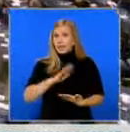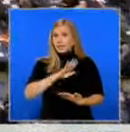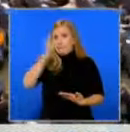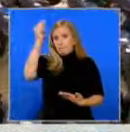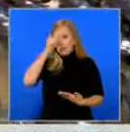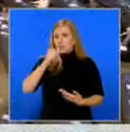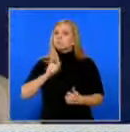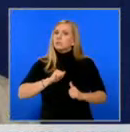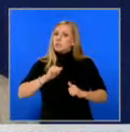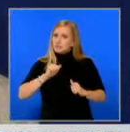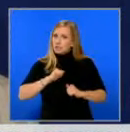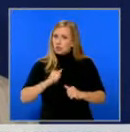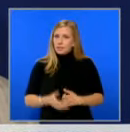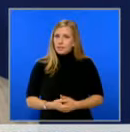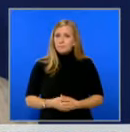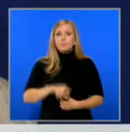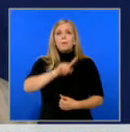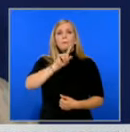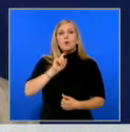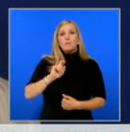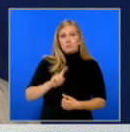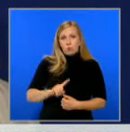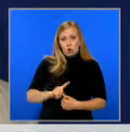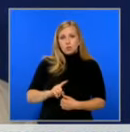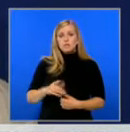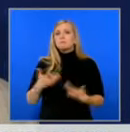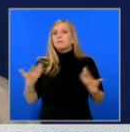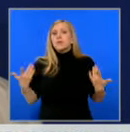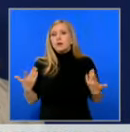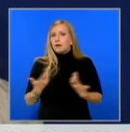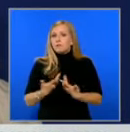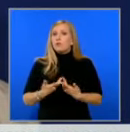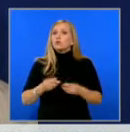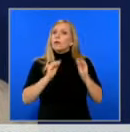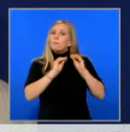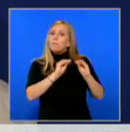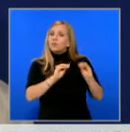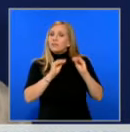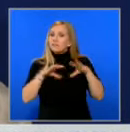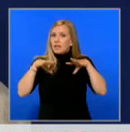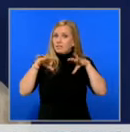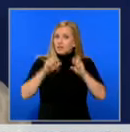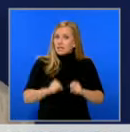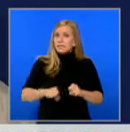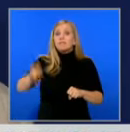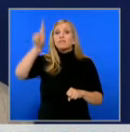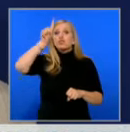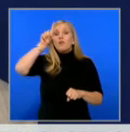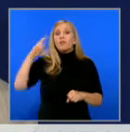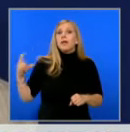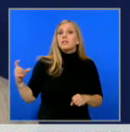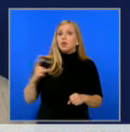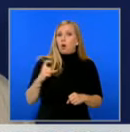ще бъдат защитени госпожо фон делайн какво ще посъветвате властите в софия и скопие за да